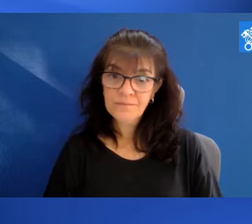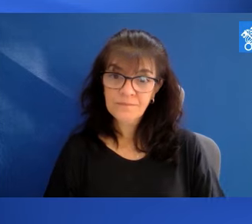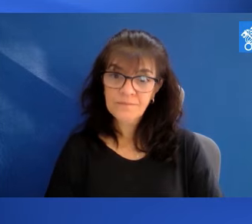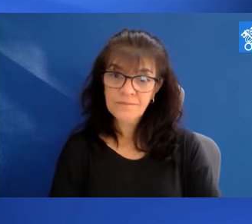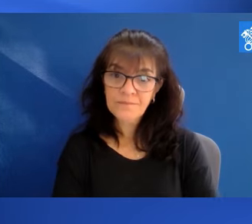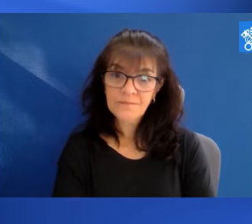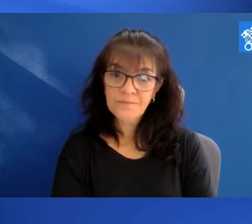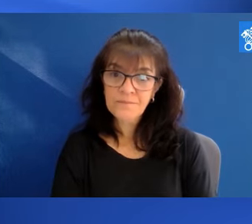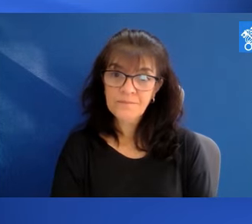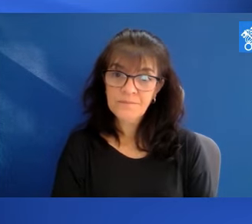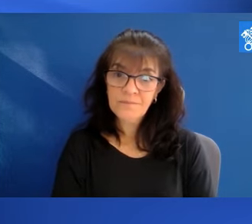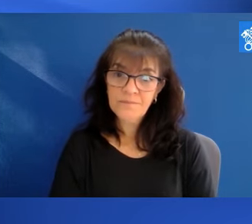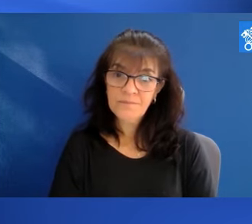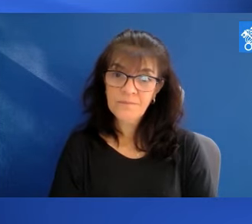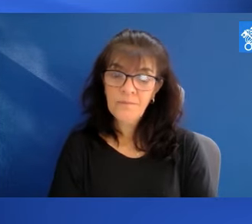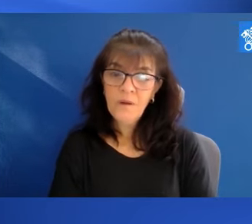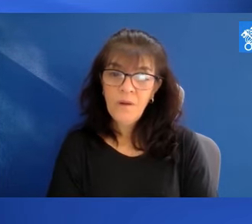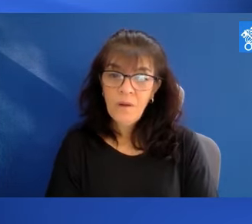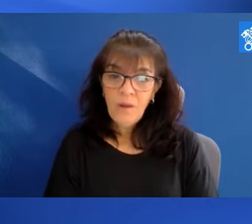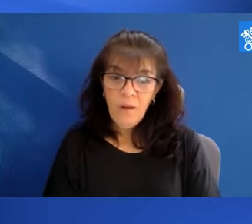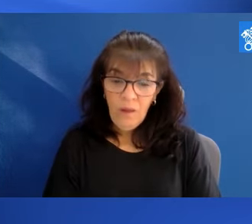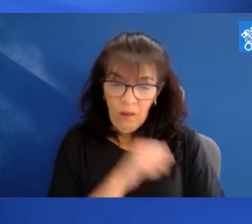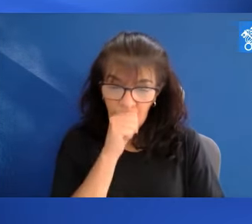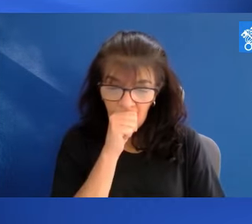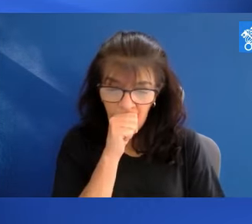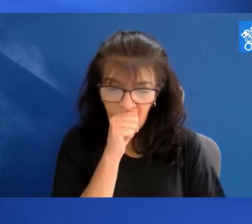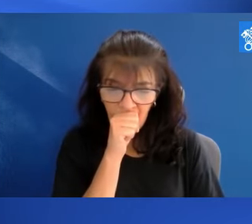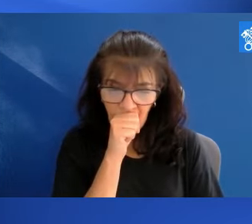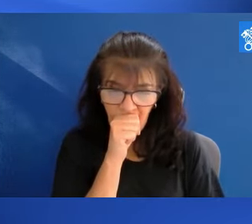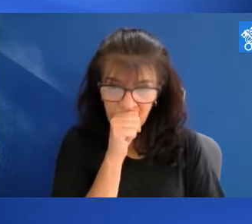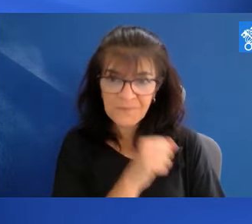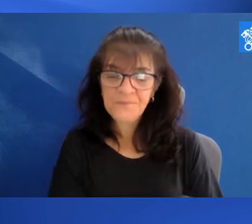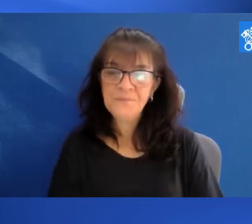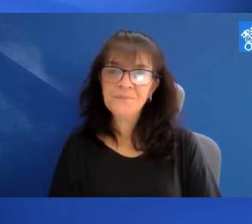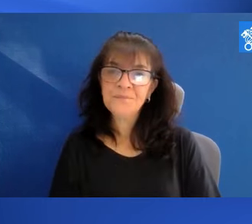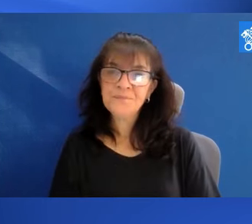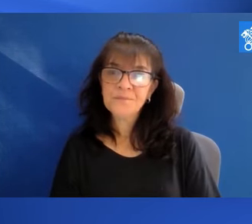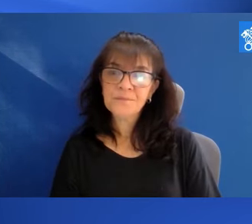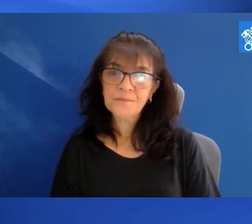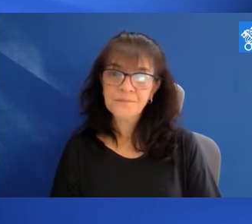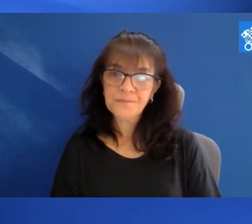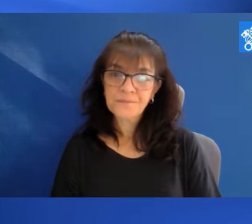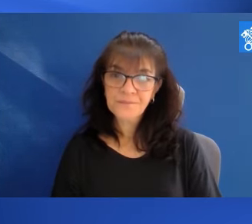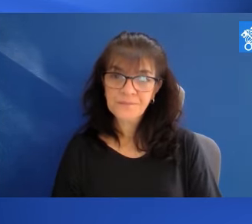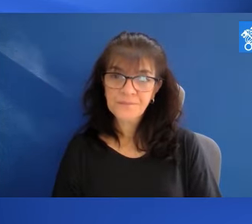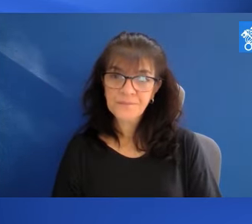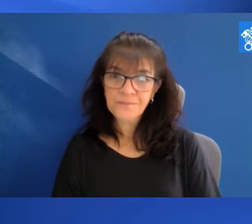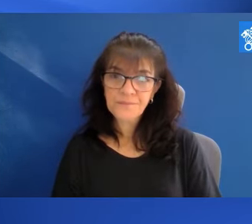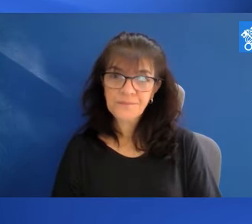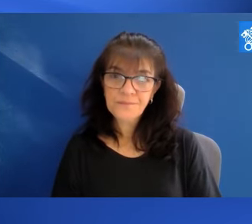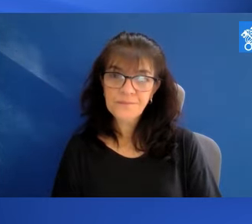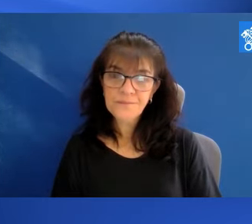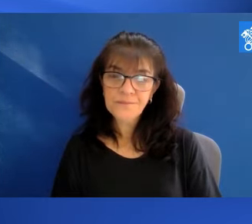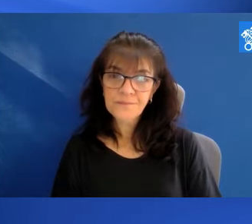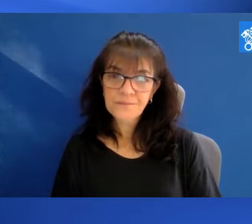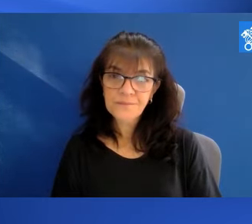Gesù e li incoraggio in questo momento di gioia a saper vedere anche la necessità dei loro coetanei